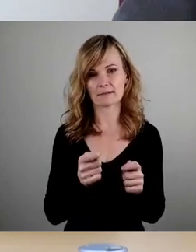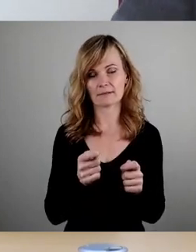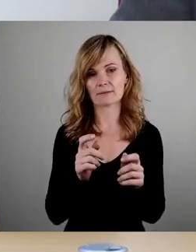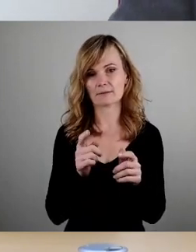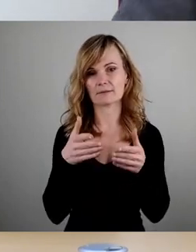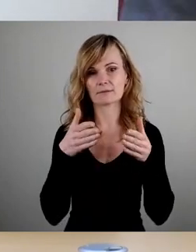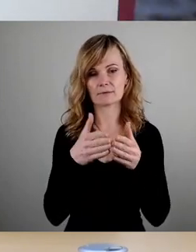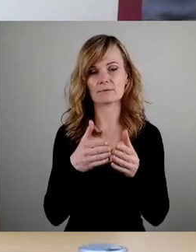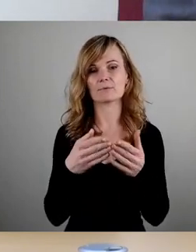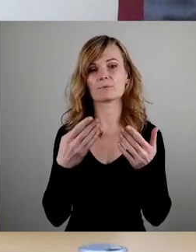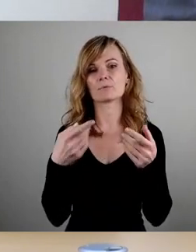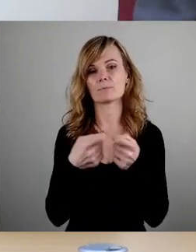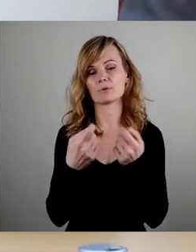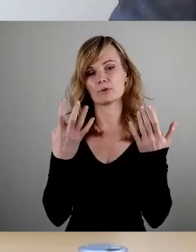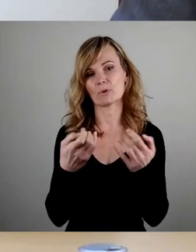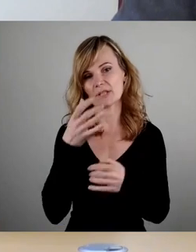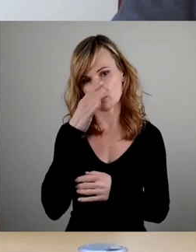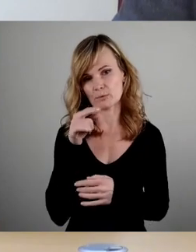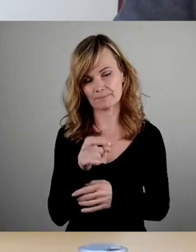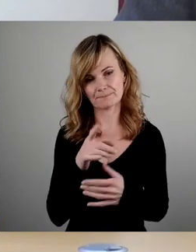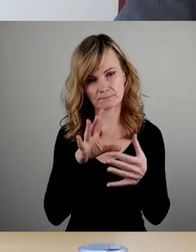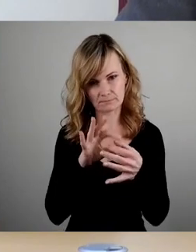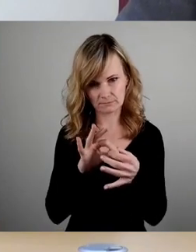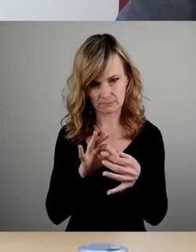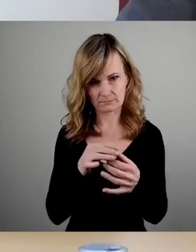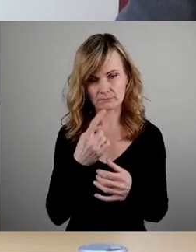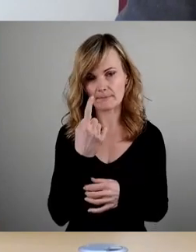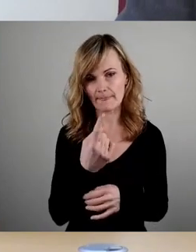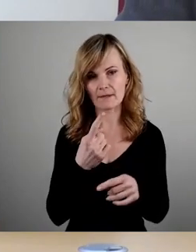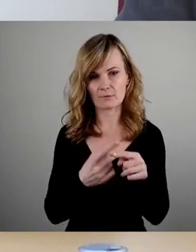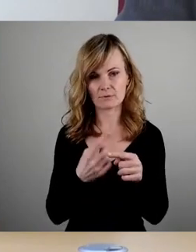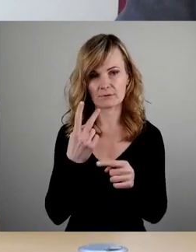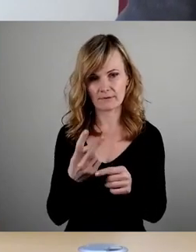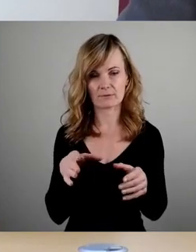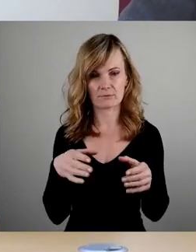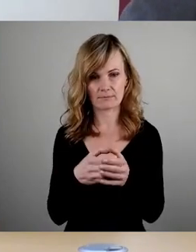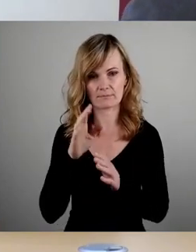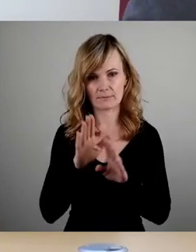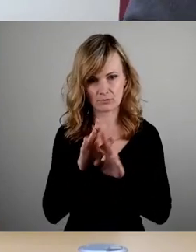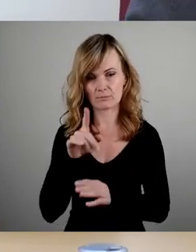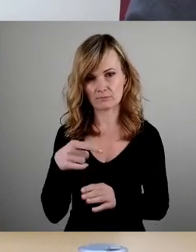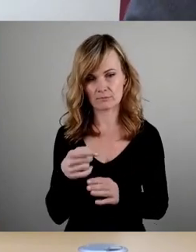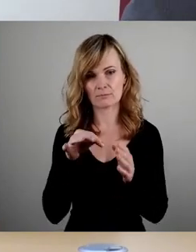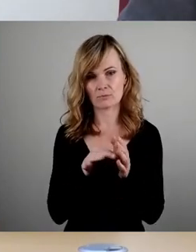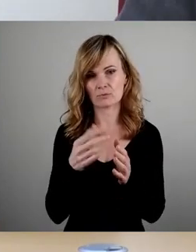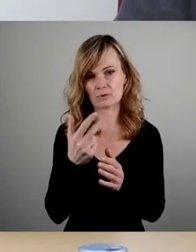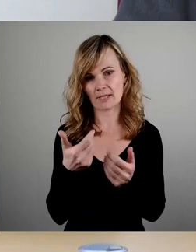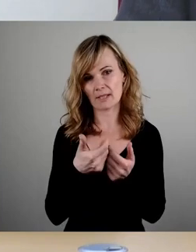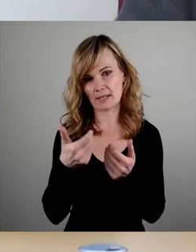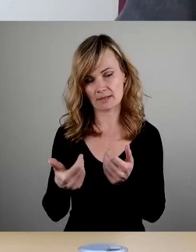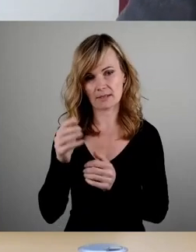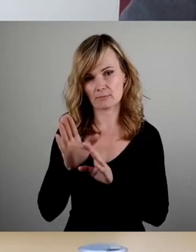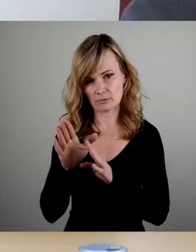Grünen mit der Maßgabe, dass wir 1 und 2 zusammen abstimmen und Punkt 3 extra abstimmen. Dann würde